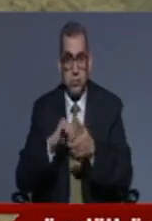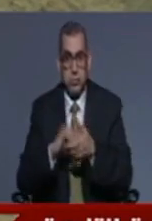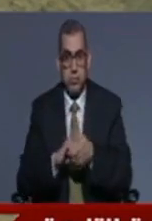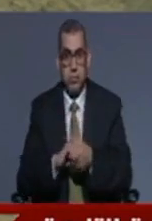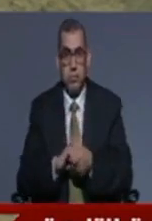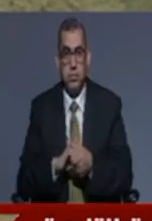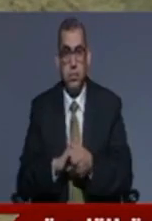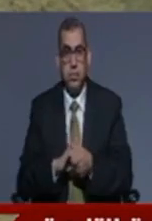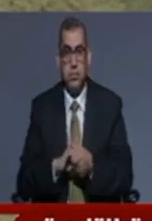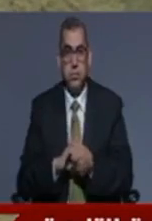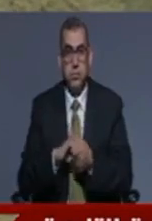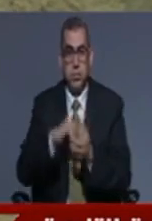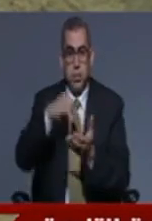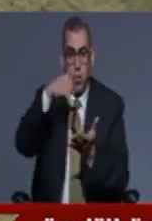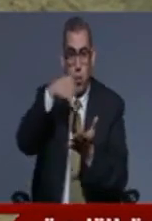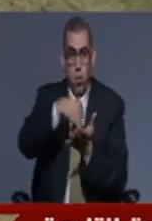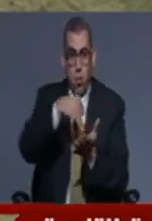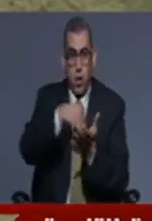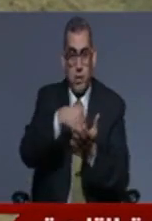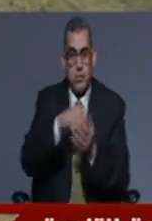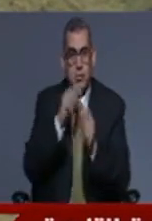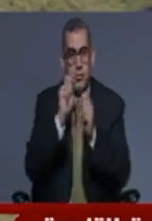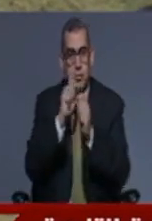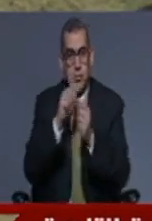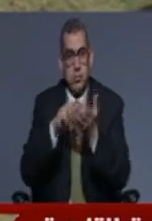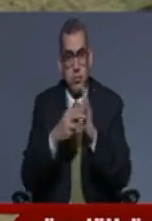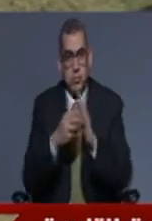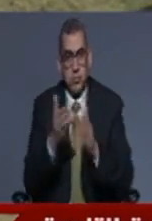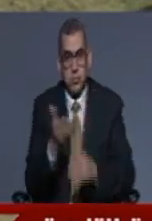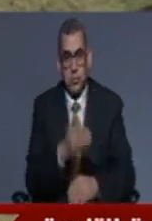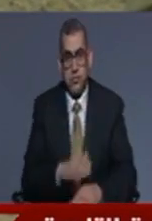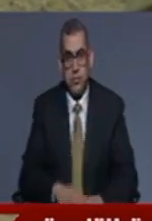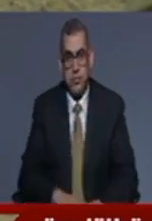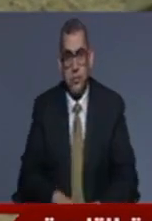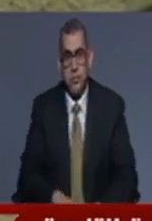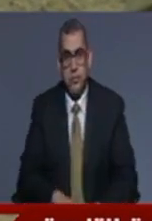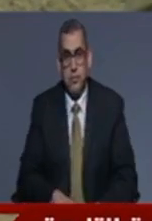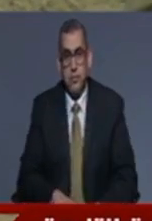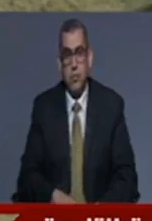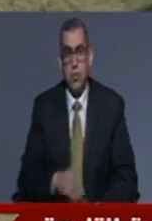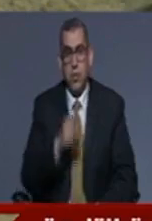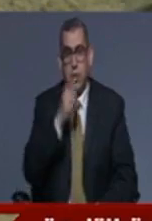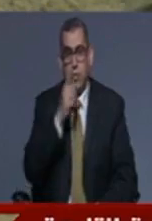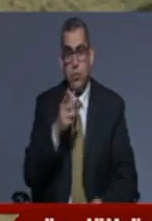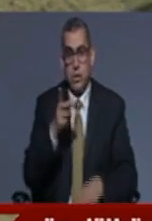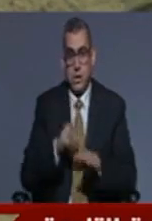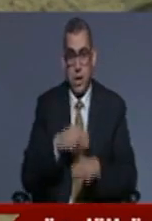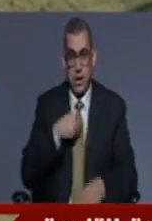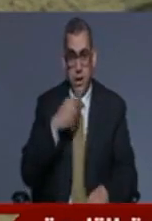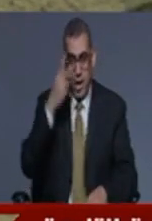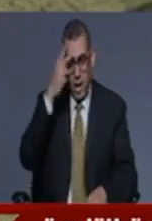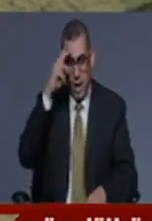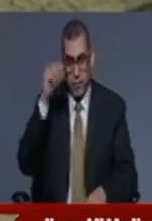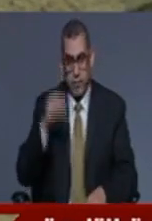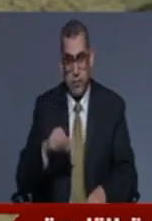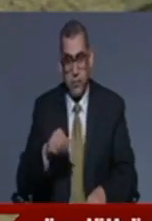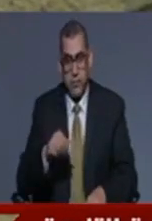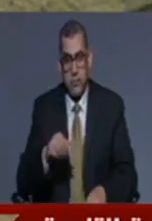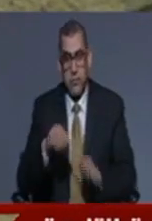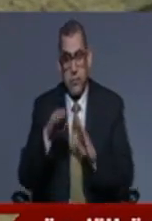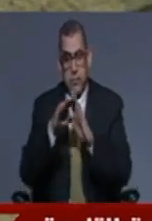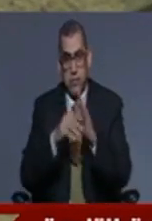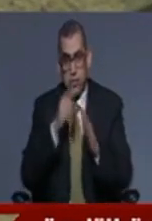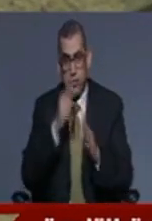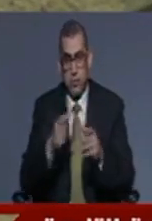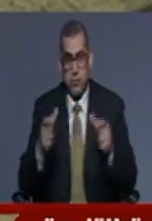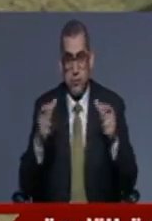ووسط حلول أزمة المناخ. ولهذا أيضا السبب الذي جئنا به